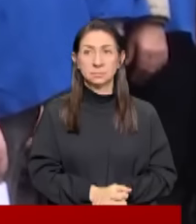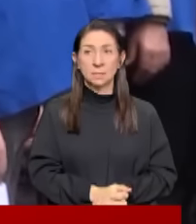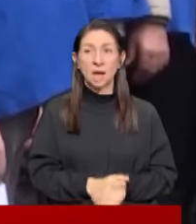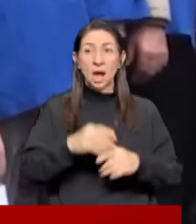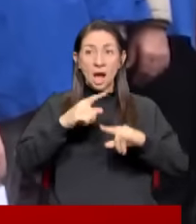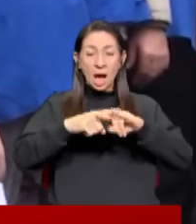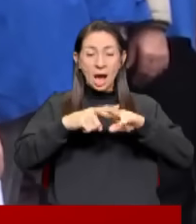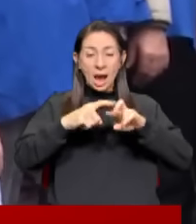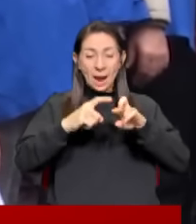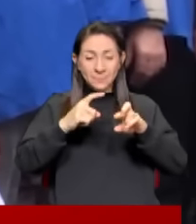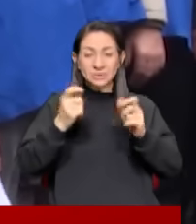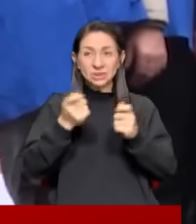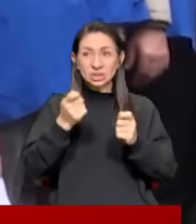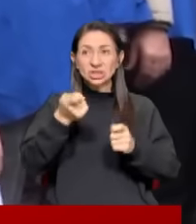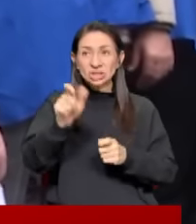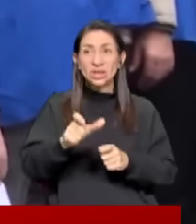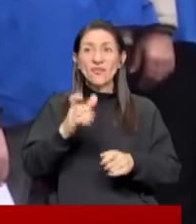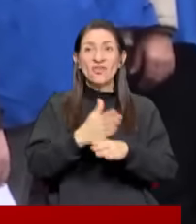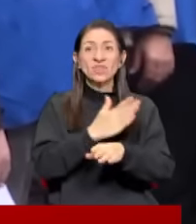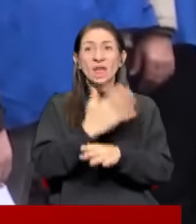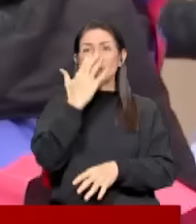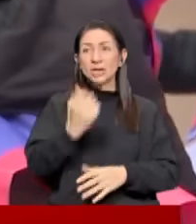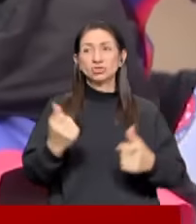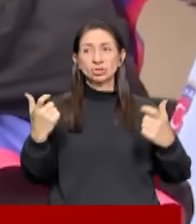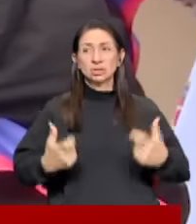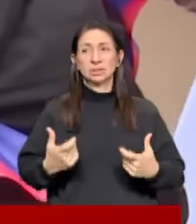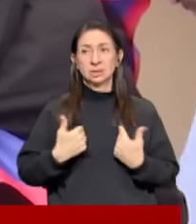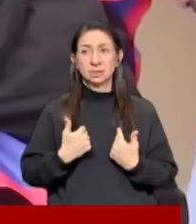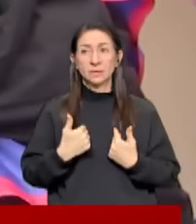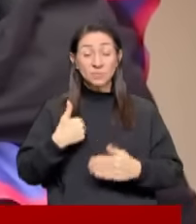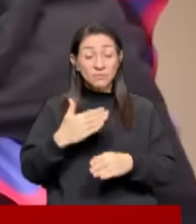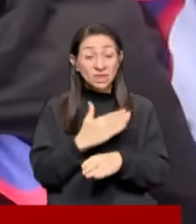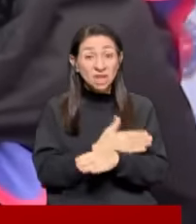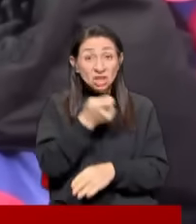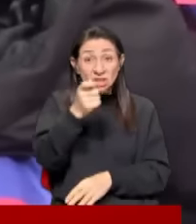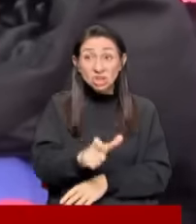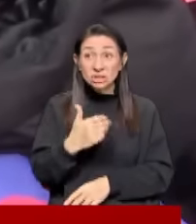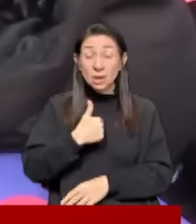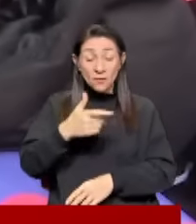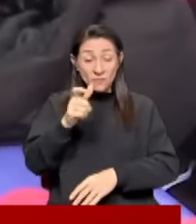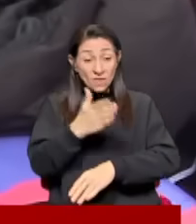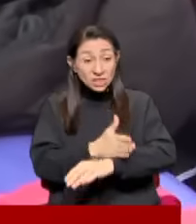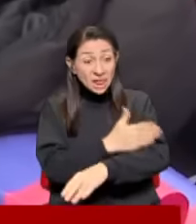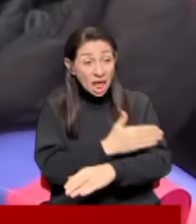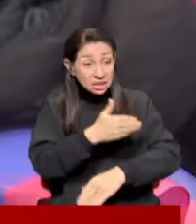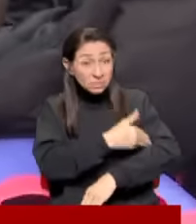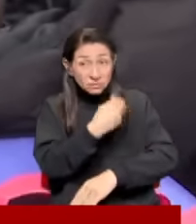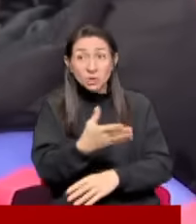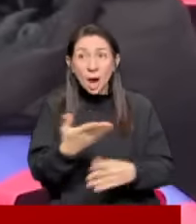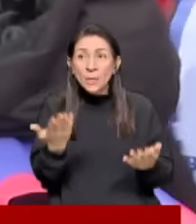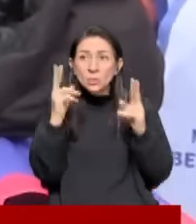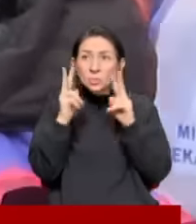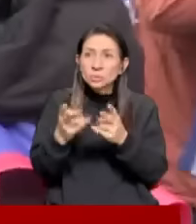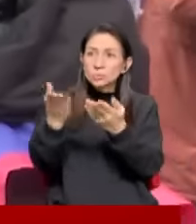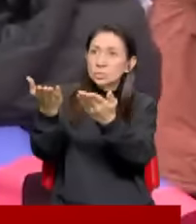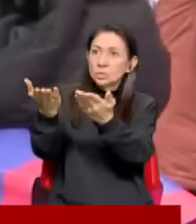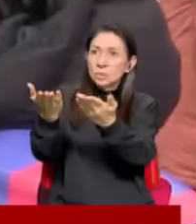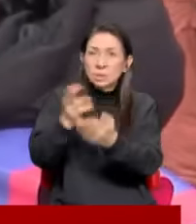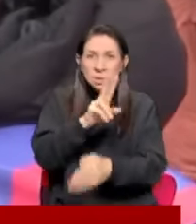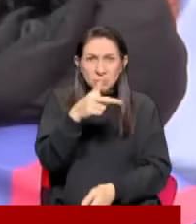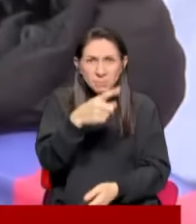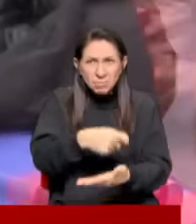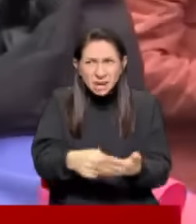Harbiş işçisi, vatan bekçisi. Vatan işçisiyiz biz yani. Vatana hizmet ediyoruz ama gel gelelim gördüğümüz reva bu. 20